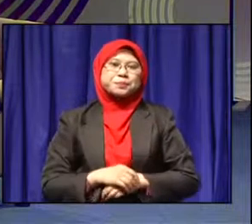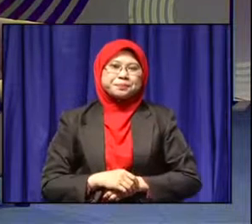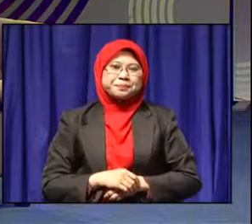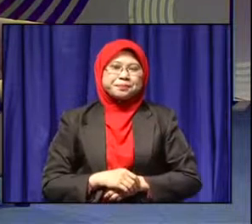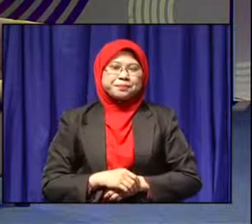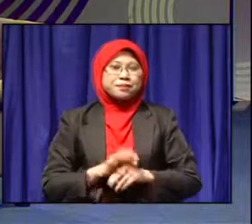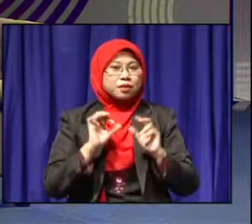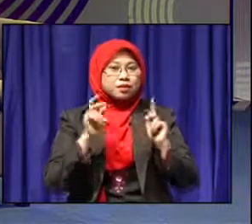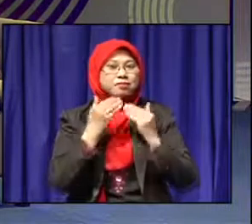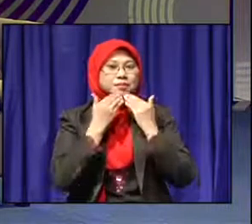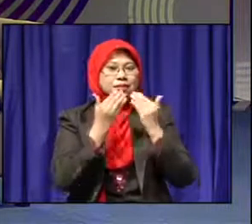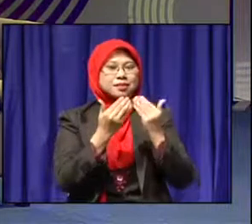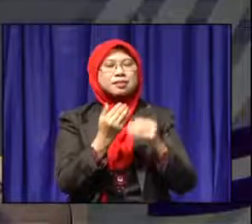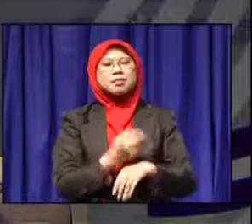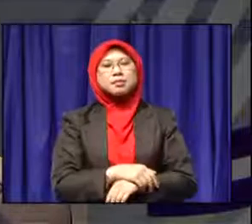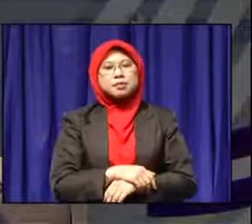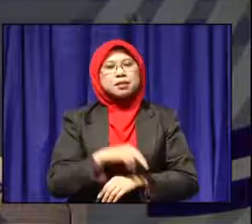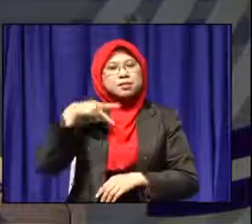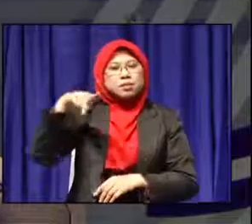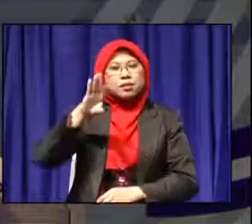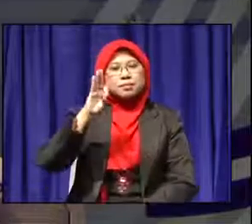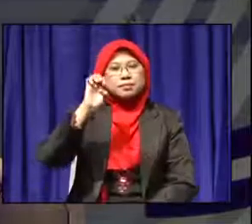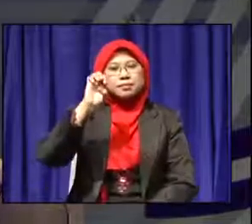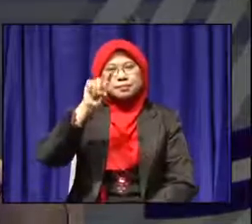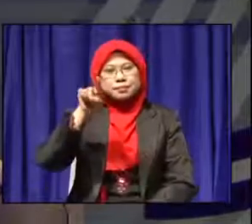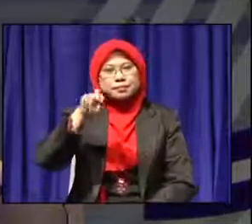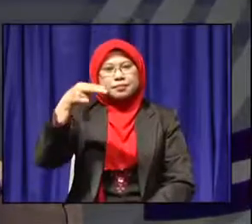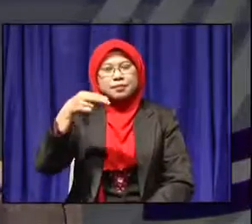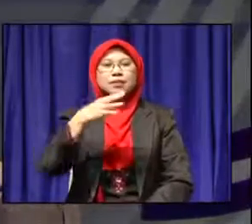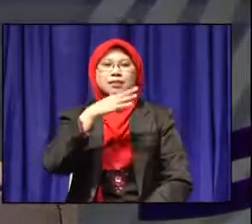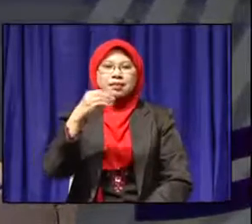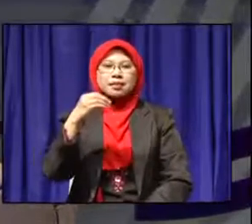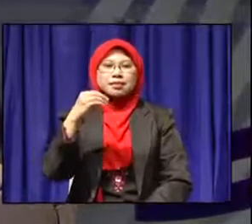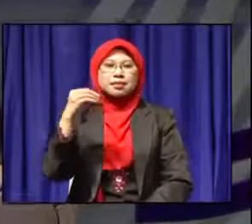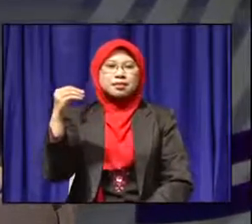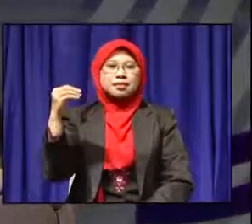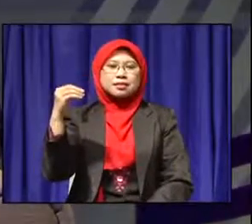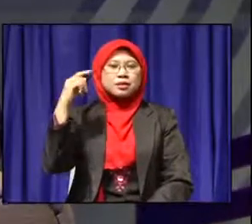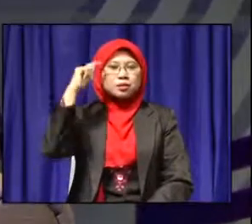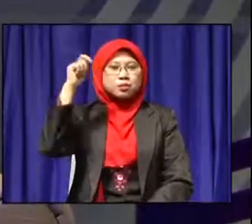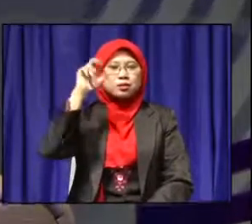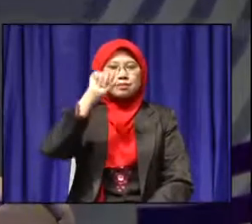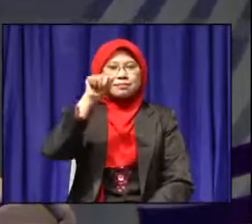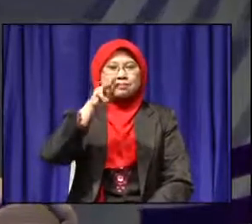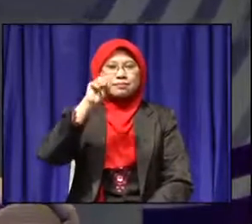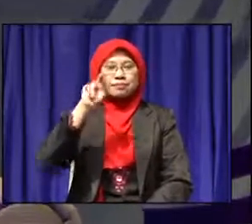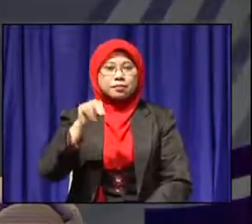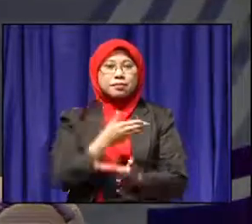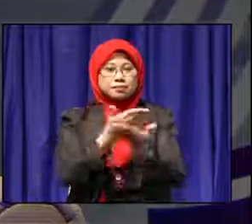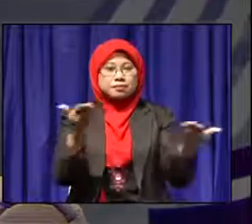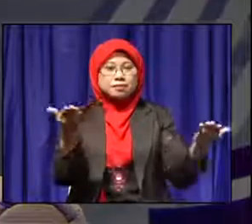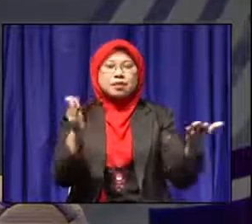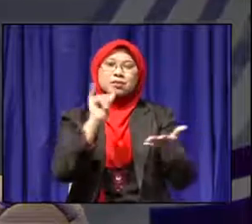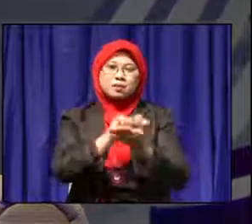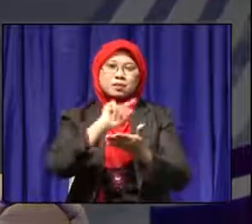Oke terima kasih Ledakkan kepada penuh Faiza dan juga just make lagi baiklah penonton sekalian dengan itu